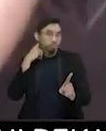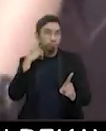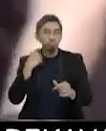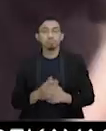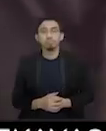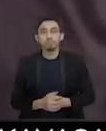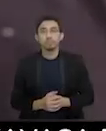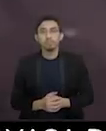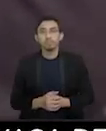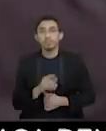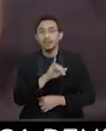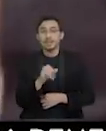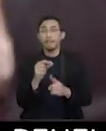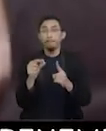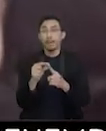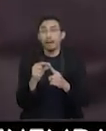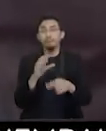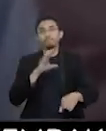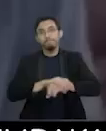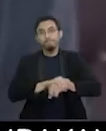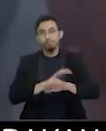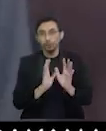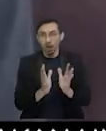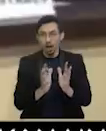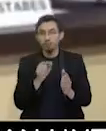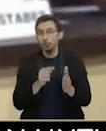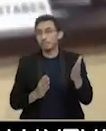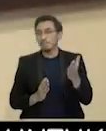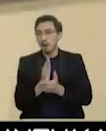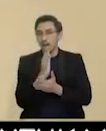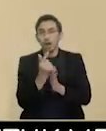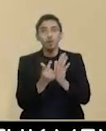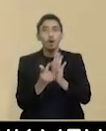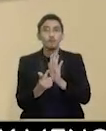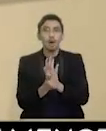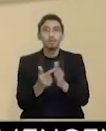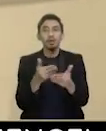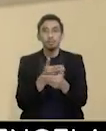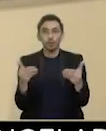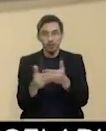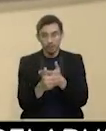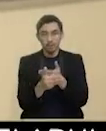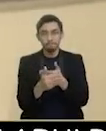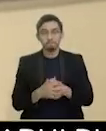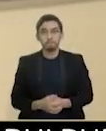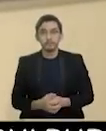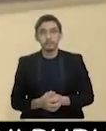GP, pelaku tabrak lari, dijerat Undang-Undang Lalu Lintas, terancam hukuman 6 tahun penjara dan denda 12 juta rupiah.